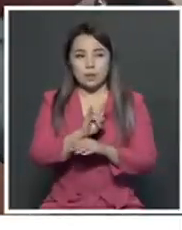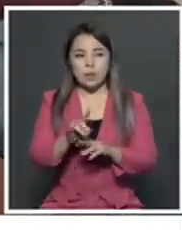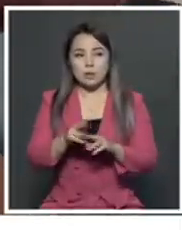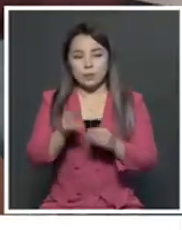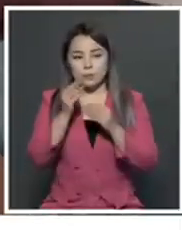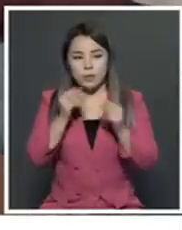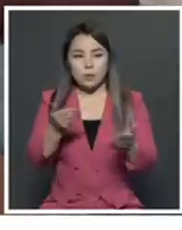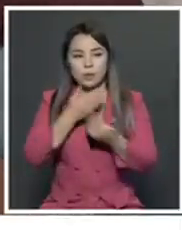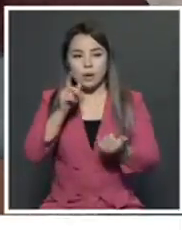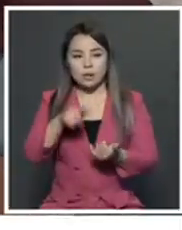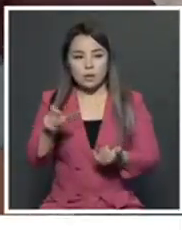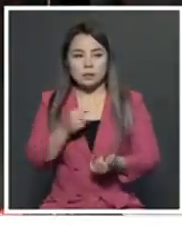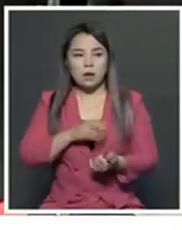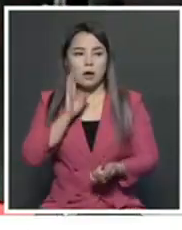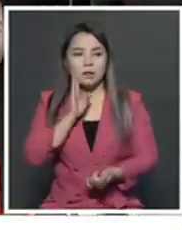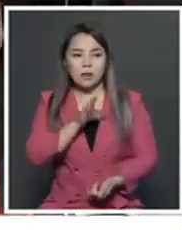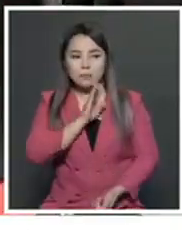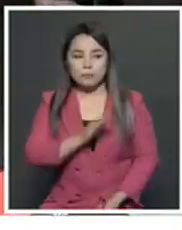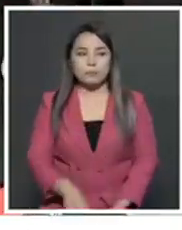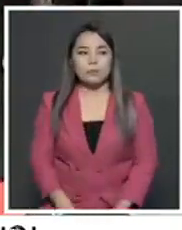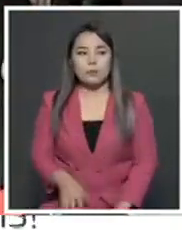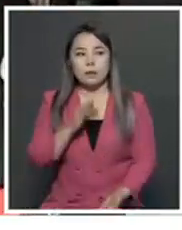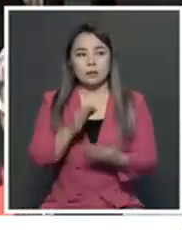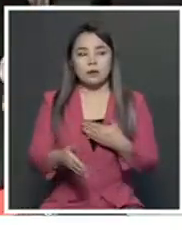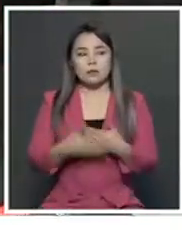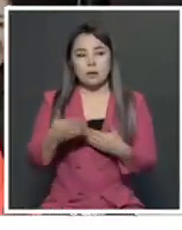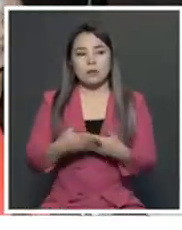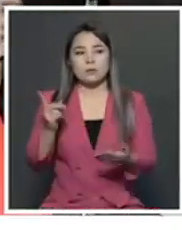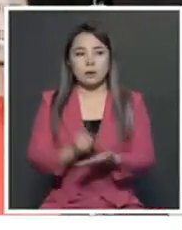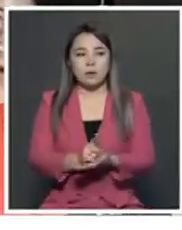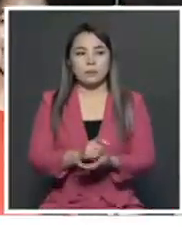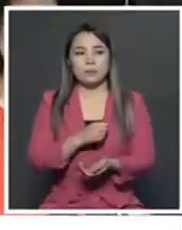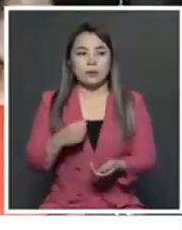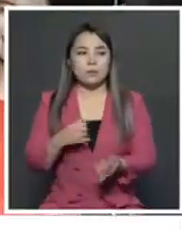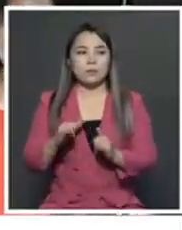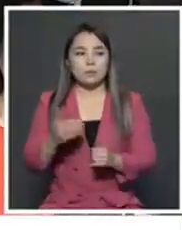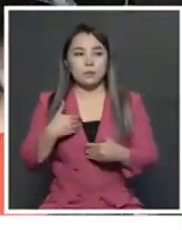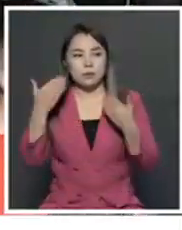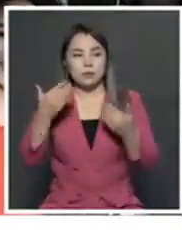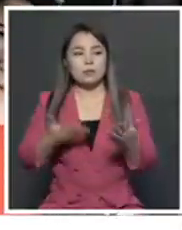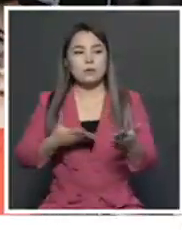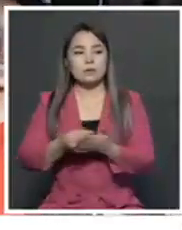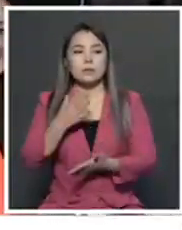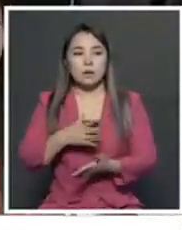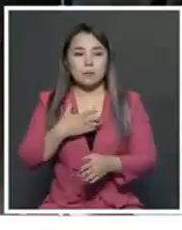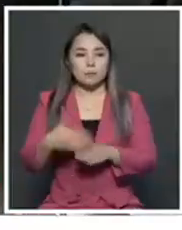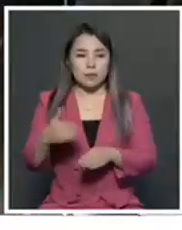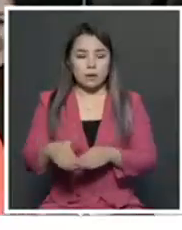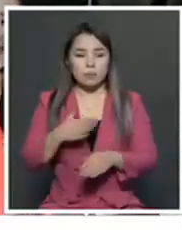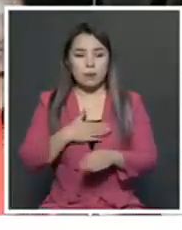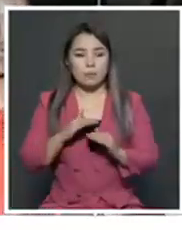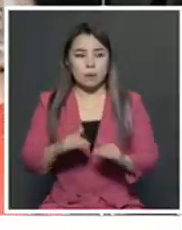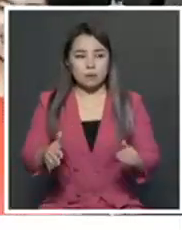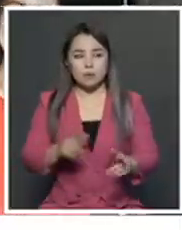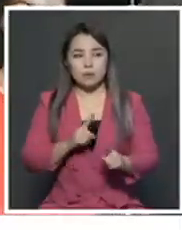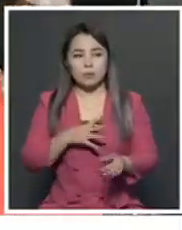ізім ғайым жоқ болды дейді ашынған ана. Жауапқа тартылсын. Жемеген самсамызды біз не үшін төлейміз? А балдарымыздың аузынан